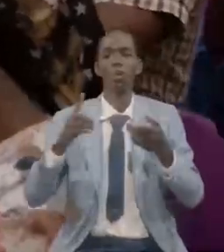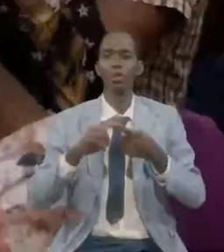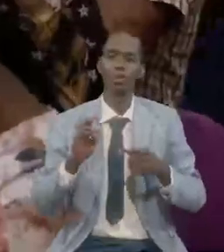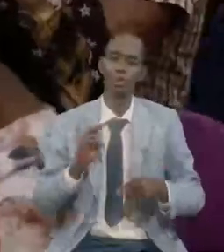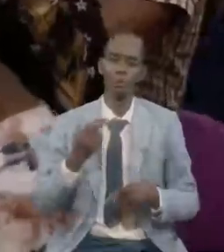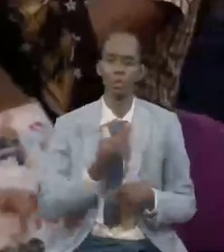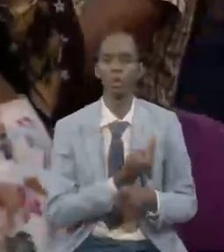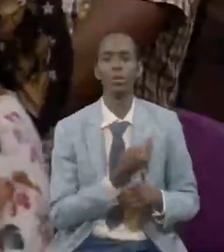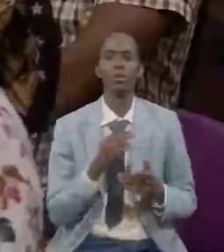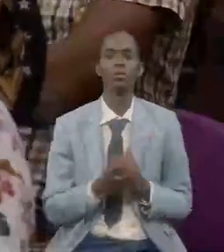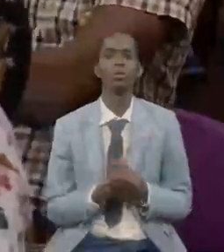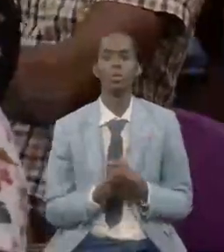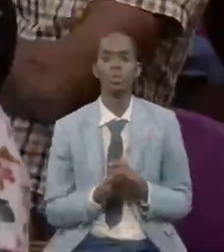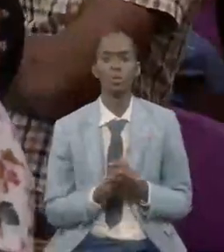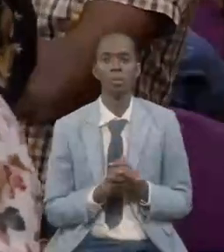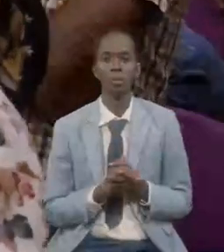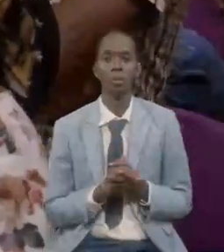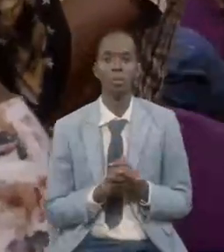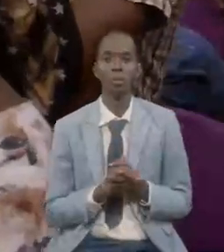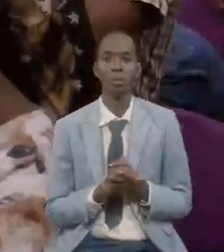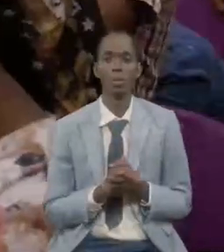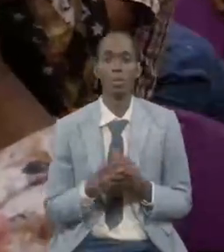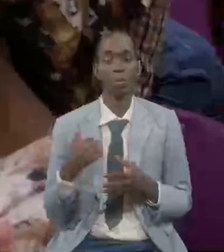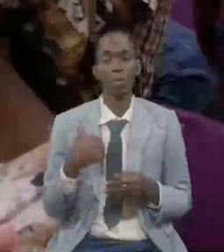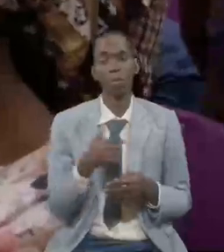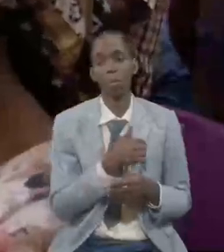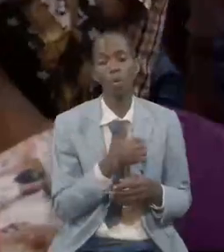sera ouvert. Nous savons